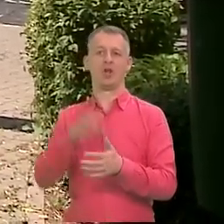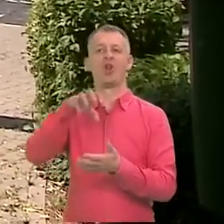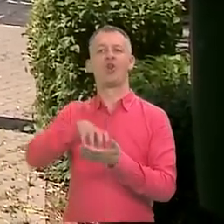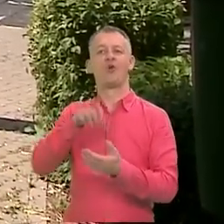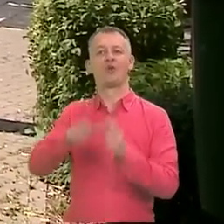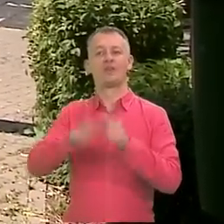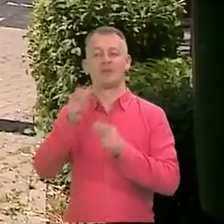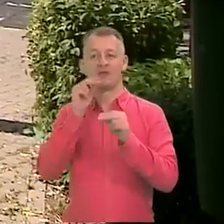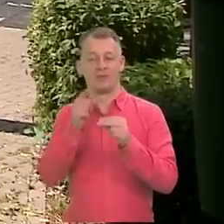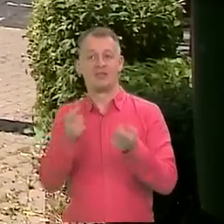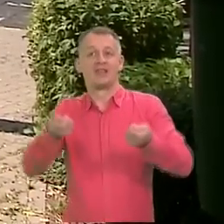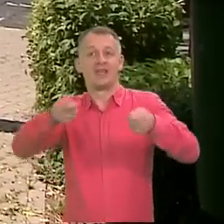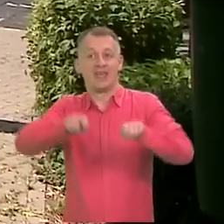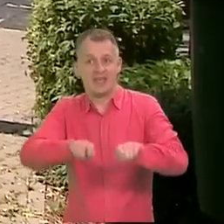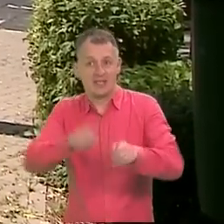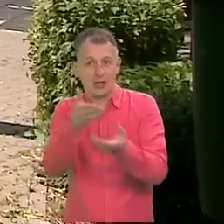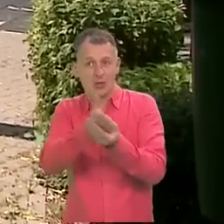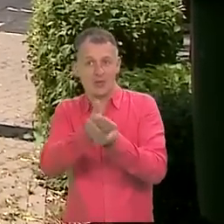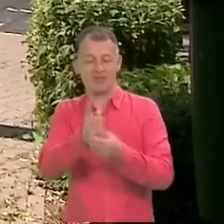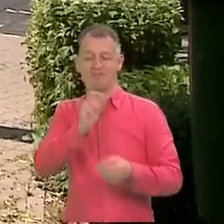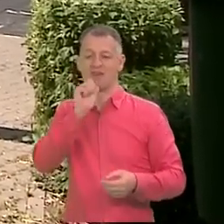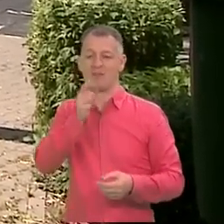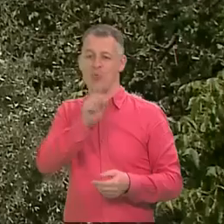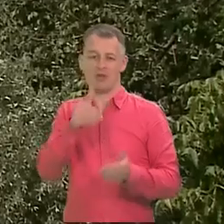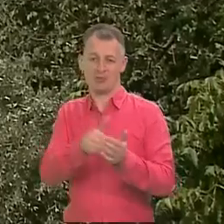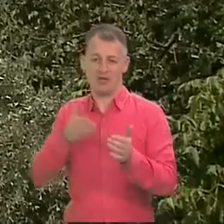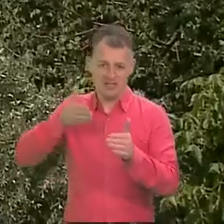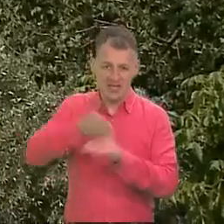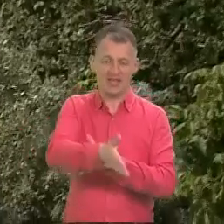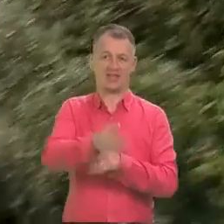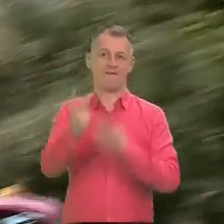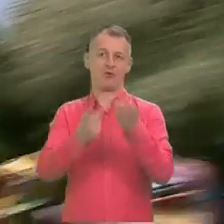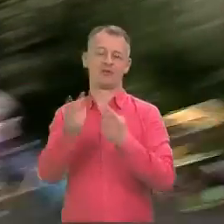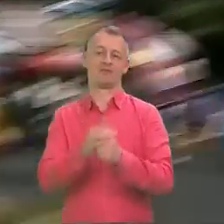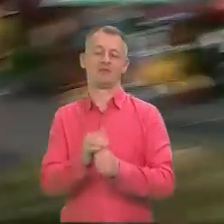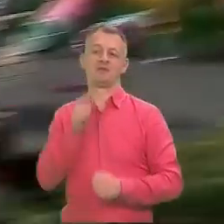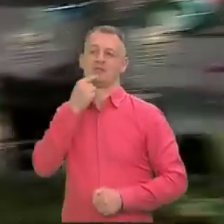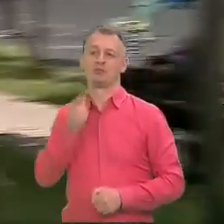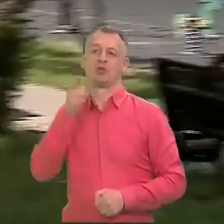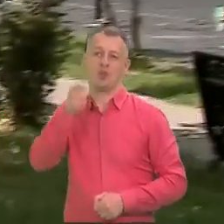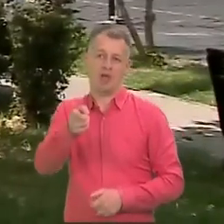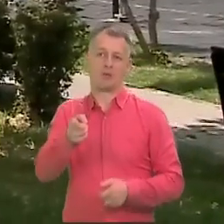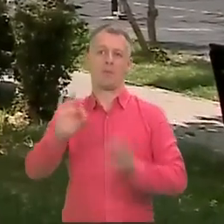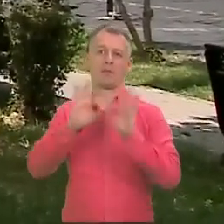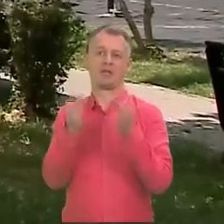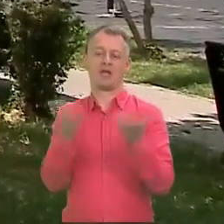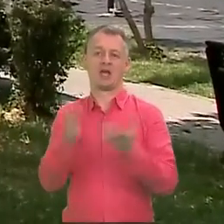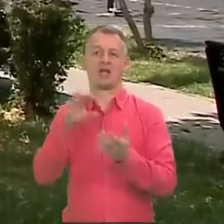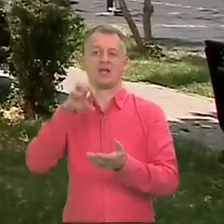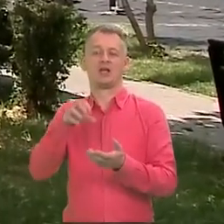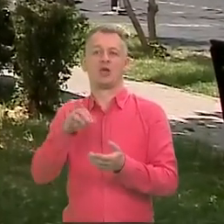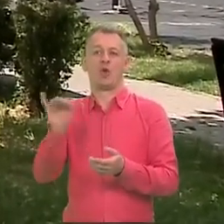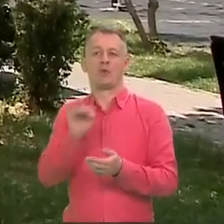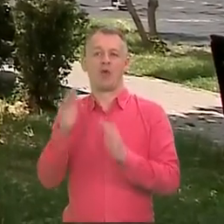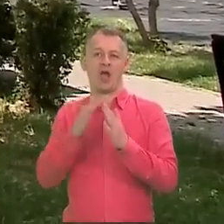facem vorbire sunt închise. Nimeni nu ar trebui să intre să le folosească. Dar spune tu asta unui părinte care are copilul acasă pentru